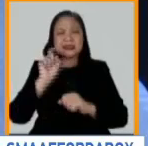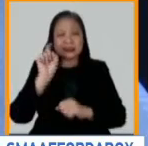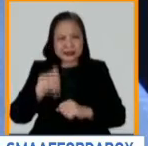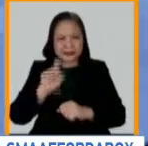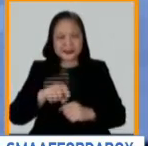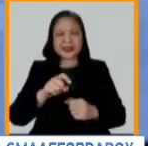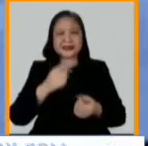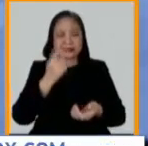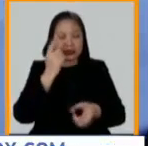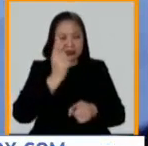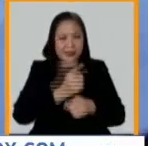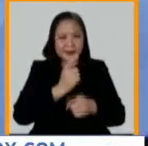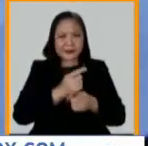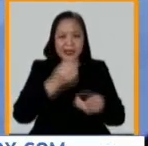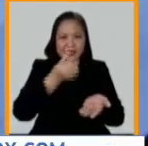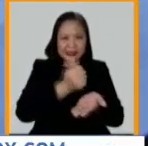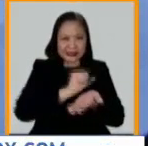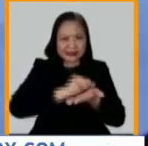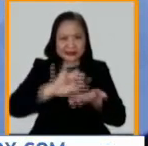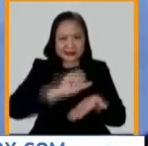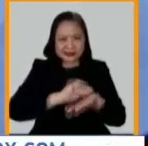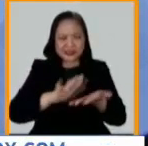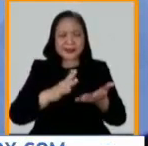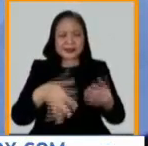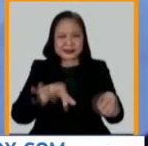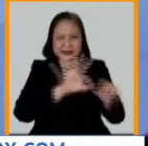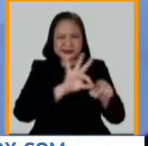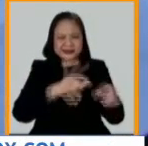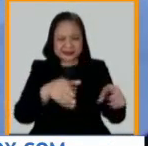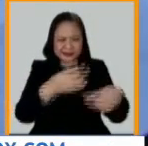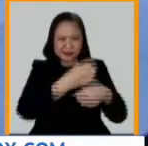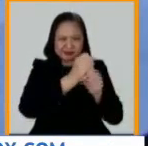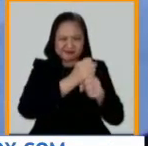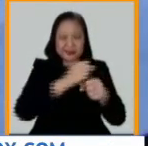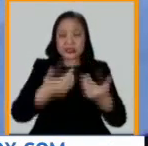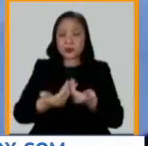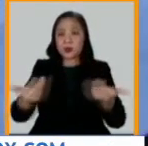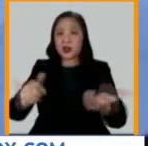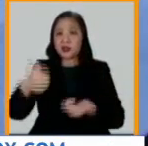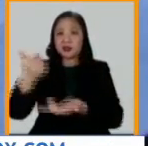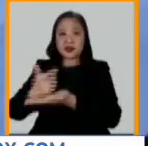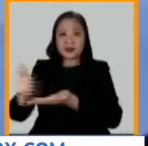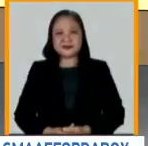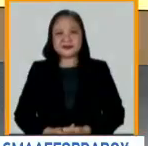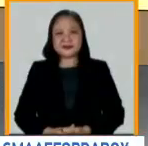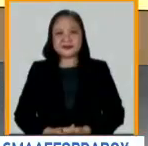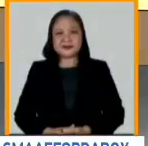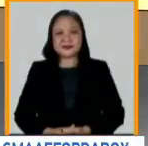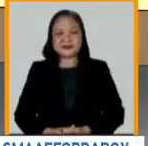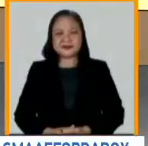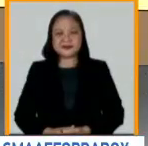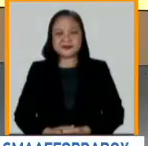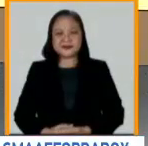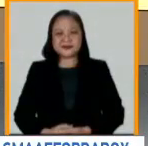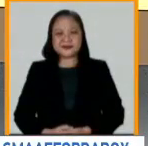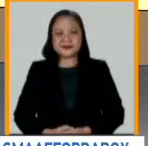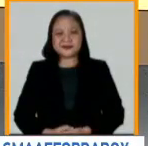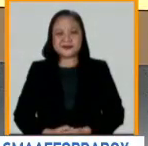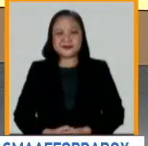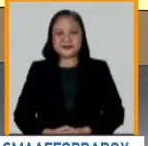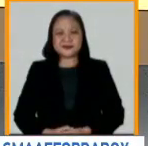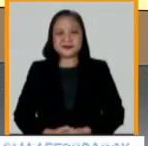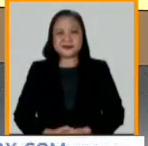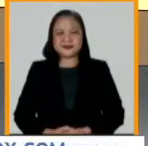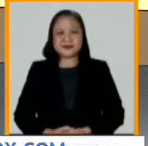selyado, nakahiwalay sa ibang basura at may nakasulat na babala na ito'y nakahahawa. Nalambat ng mga pulis na